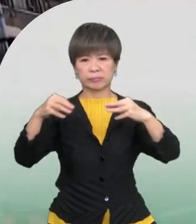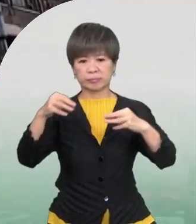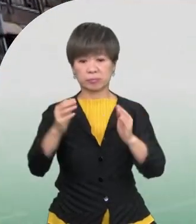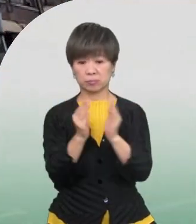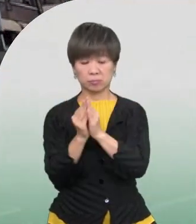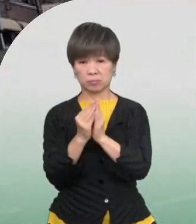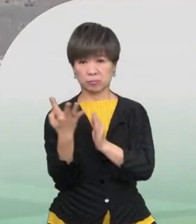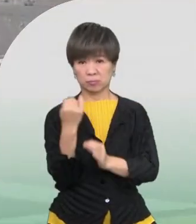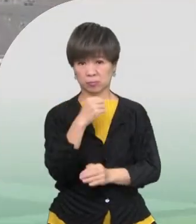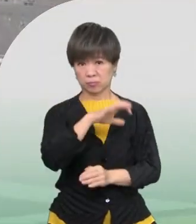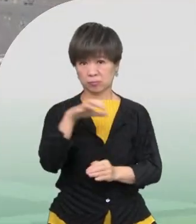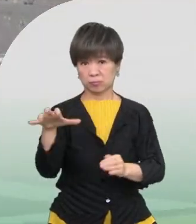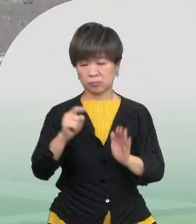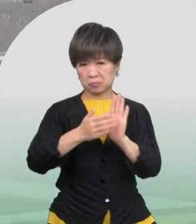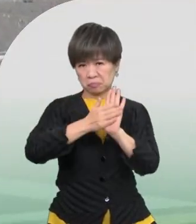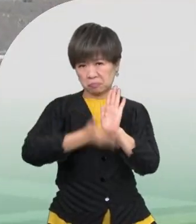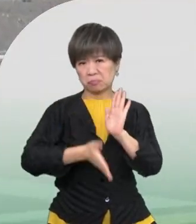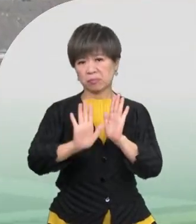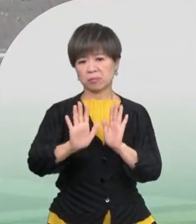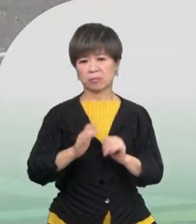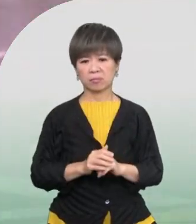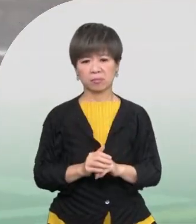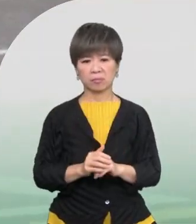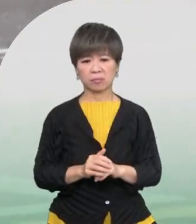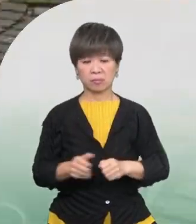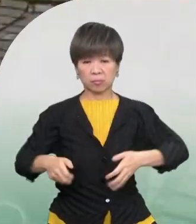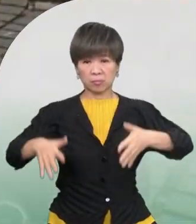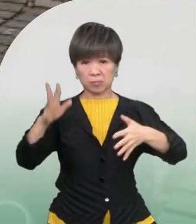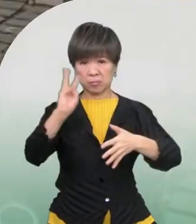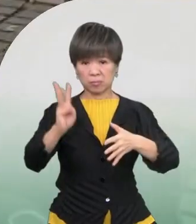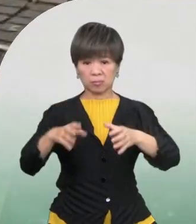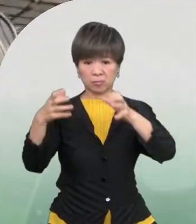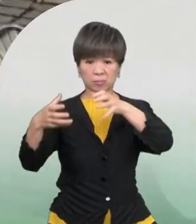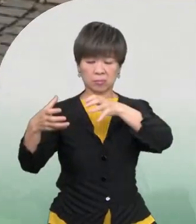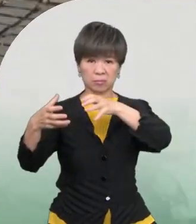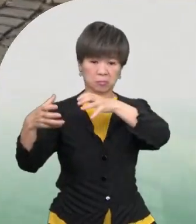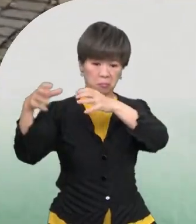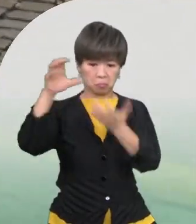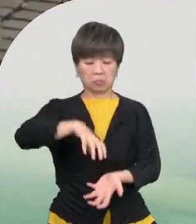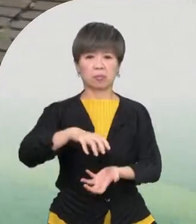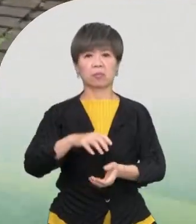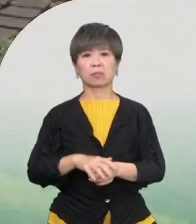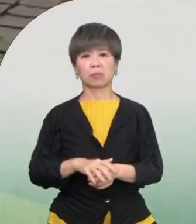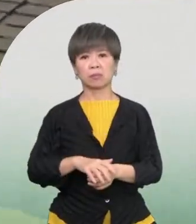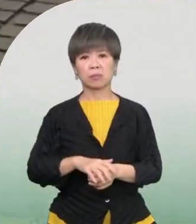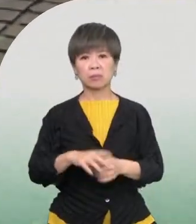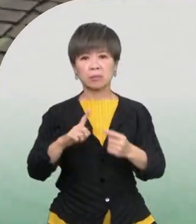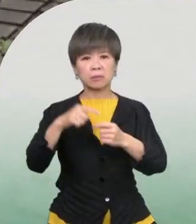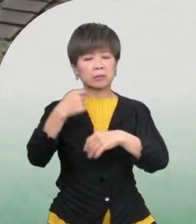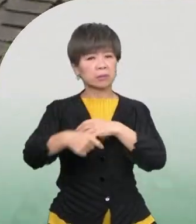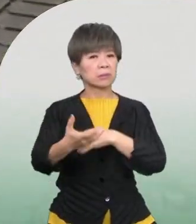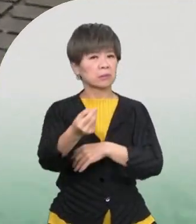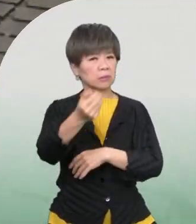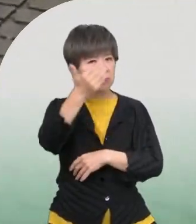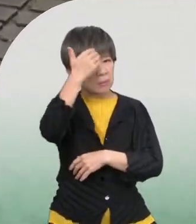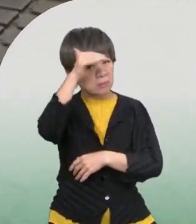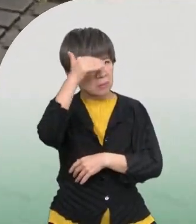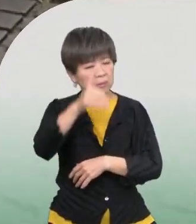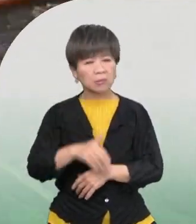部分大楼的铁路落下来，一栋大楼的水塔没踩到跌下来，好彩没砍到高楼